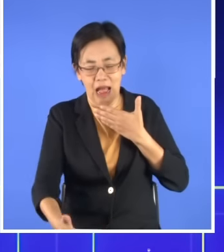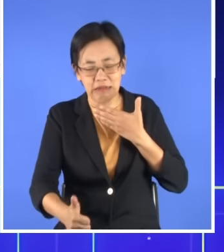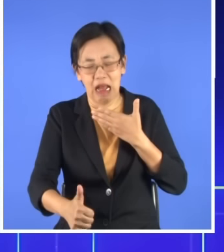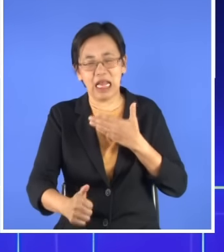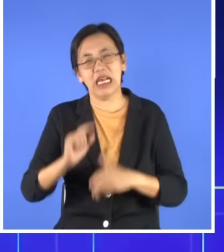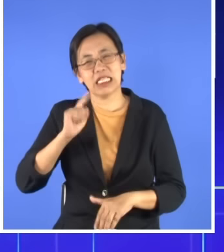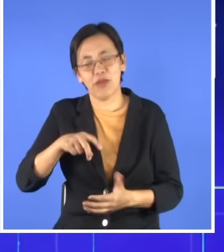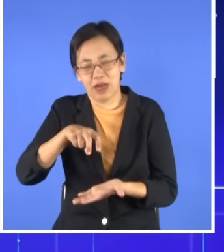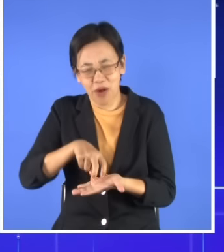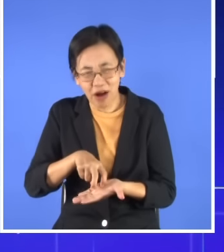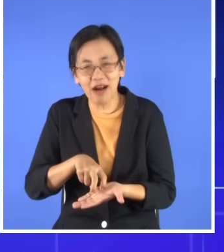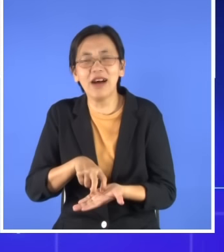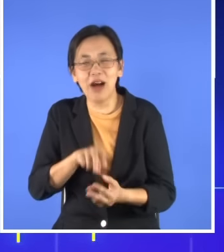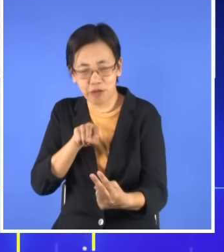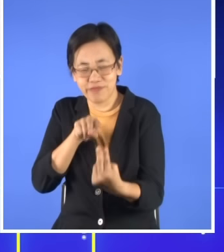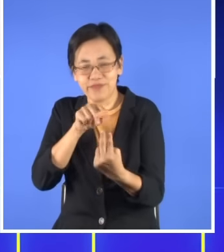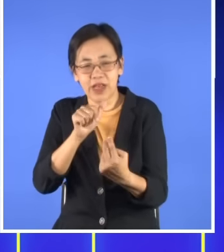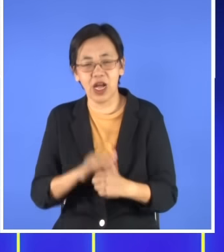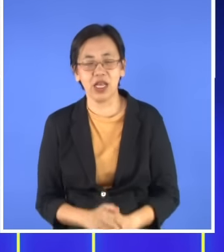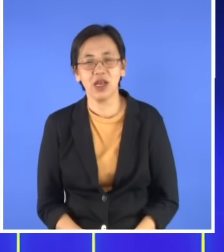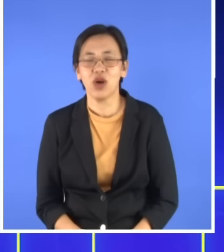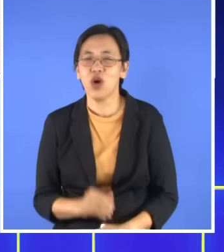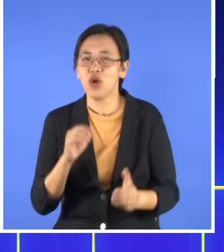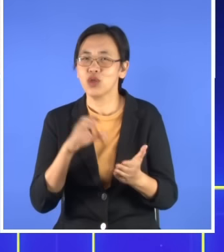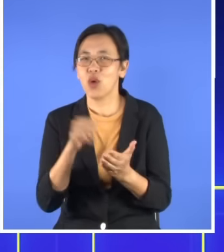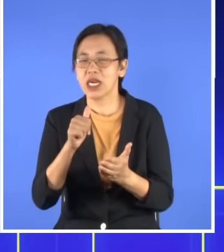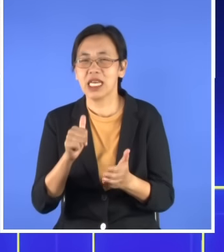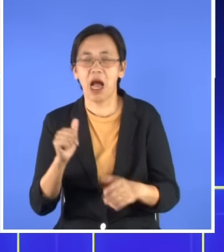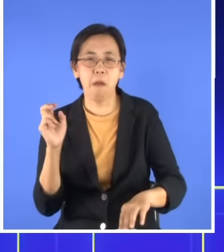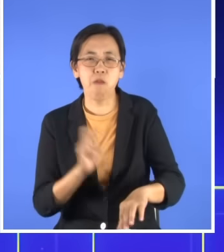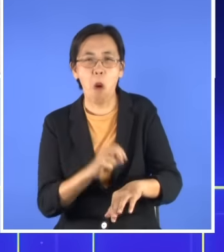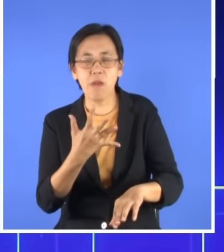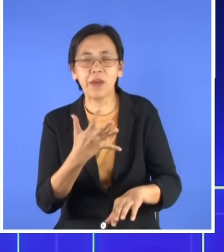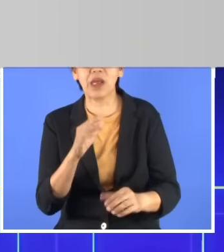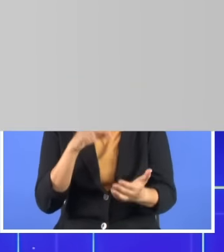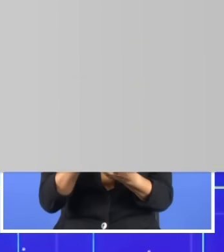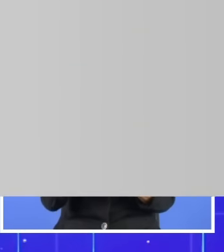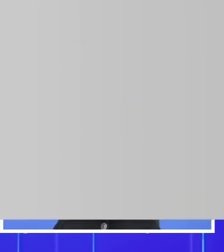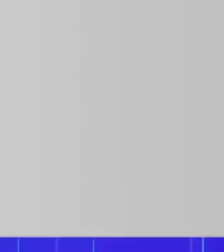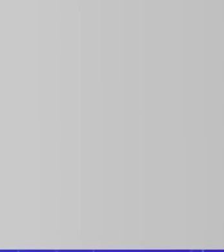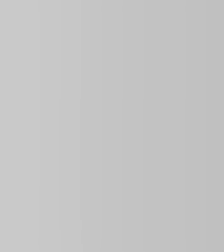นี้ก็มาเล่าสู่กันฟังนะ ไม่โดนฉกนะ ไม่โดน ปลอดภัยแต่ว่าอย่าไปทำอย่างนี้บ่อย